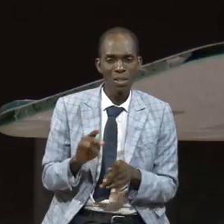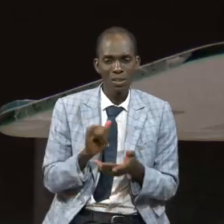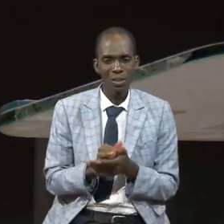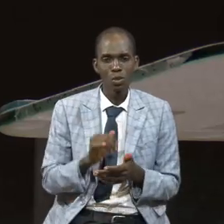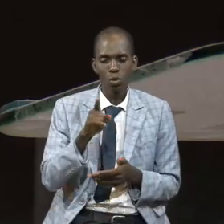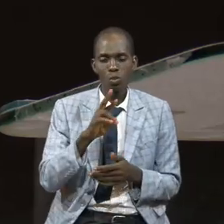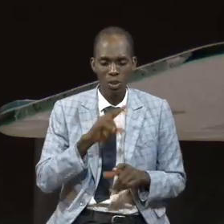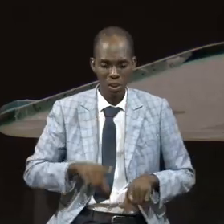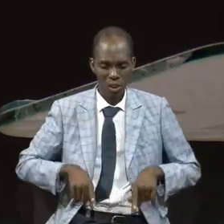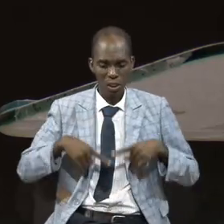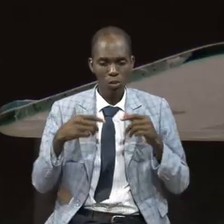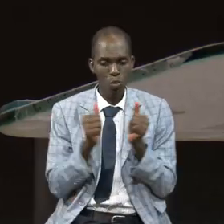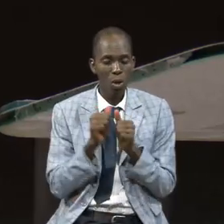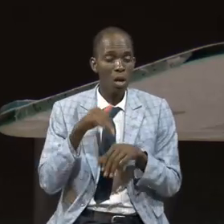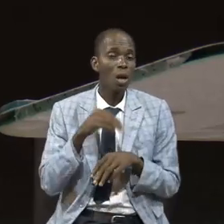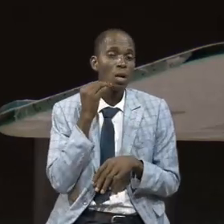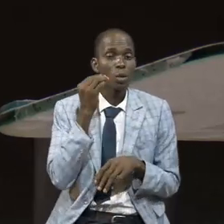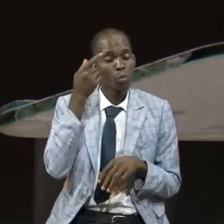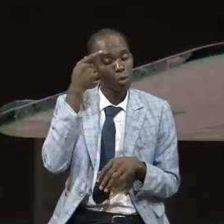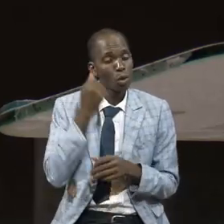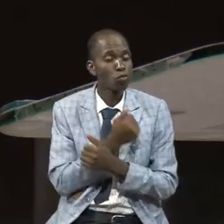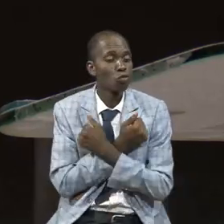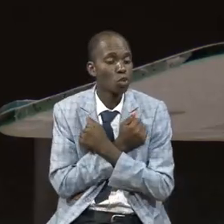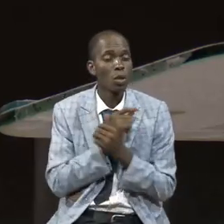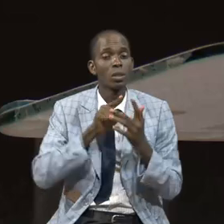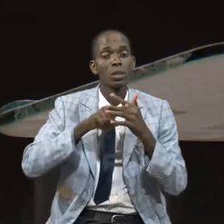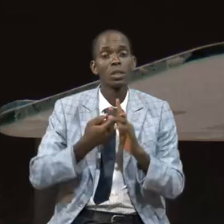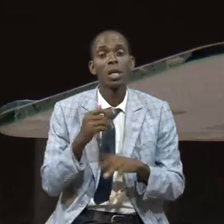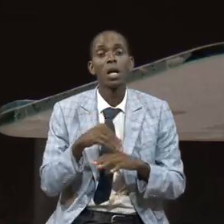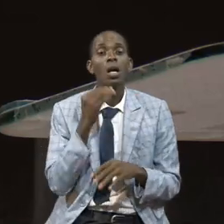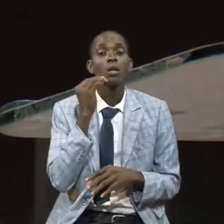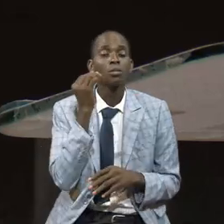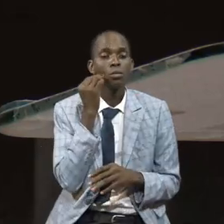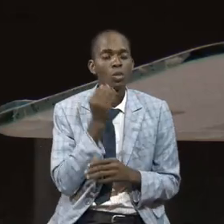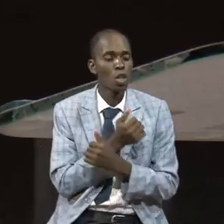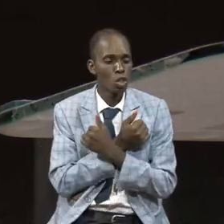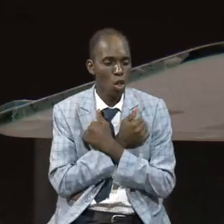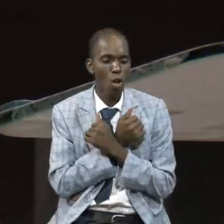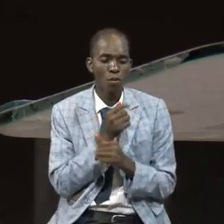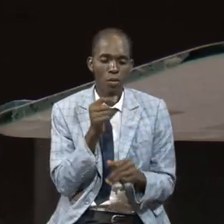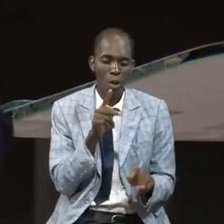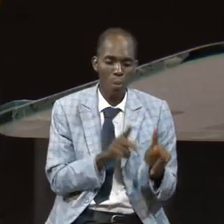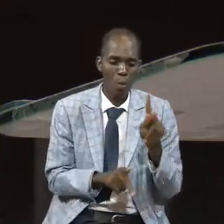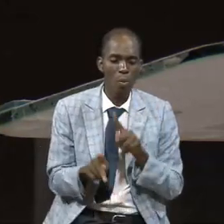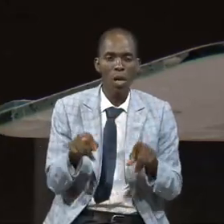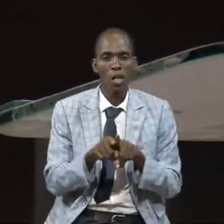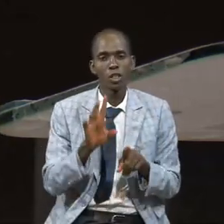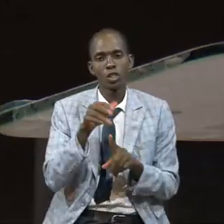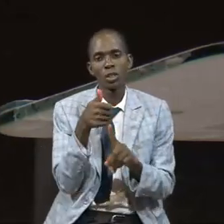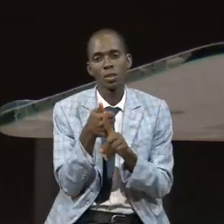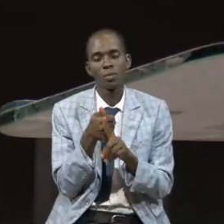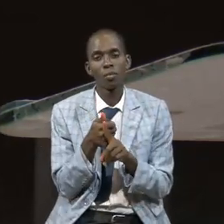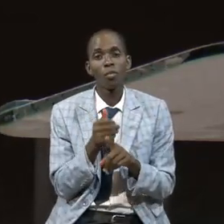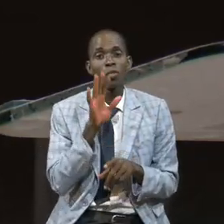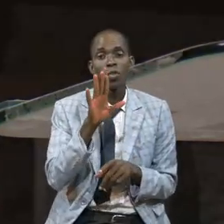par ces gens avec qui vous vivez à la maison. La charité bien ordonnée commence par soi-même. Alors, aimez ces gens-là